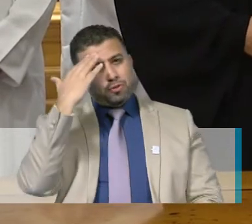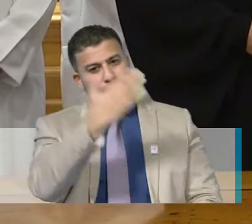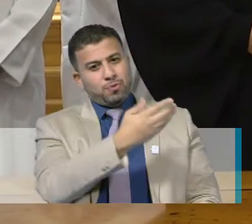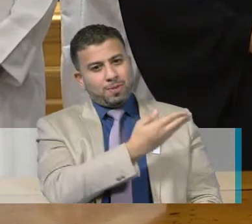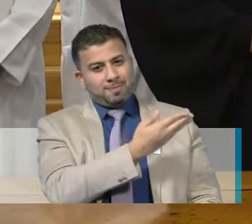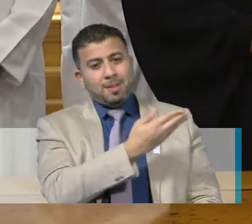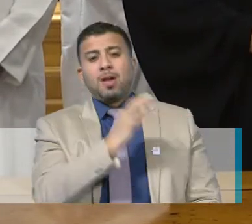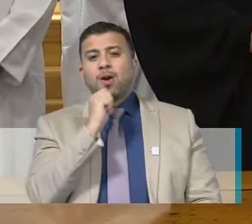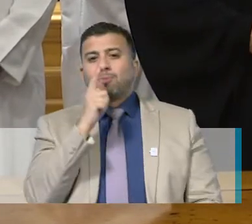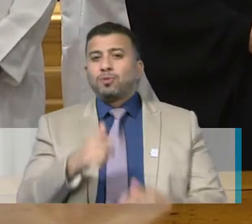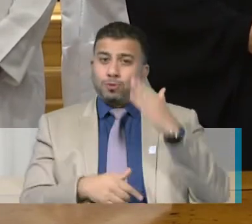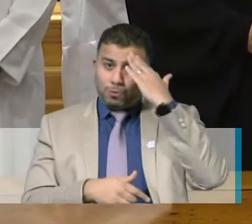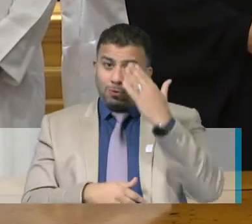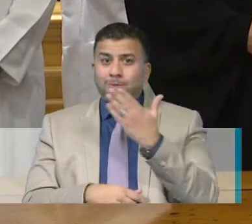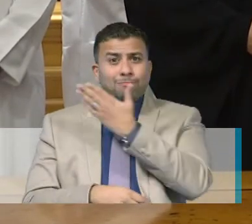ونشكر الدكتور